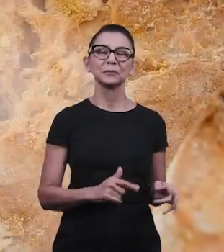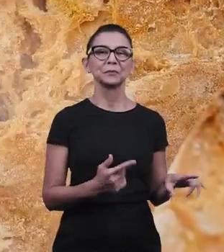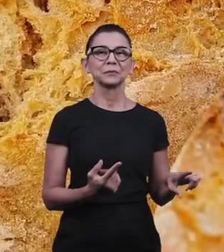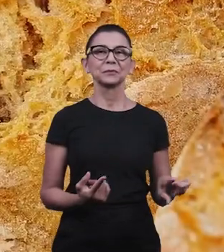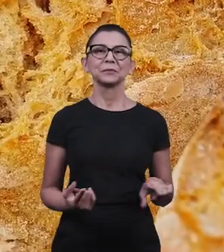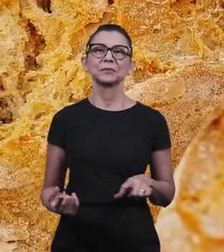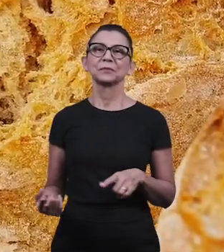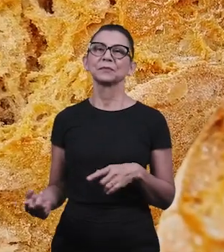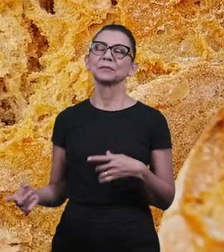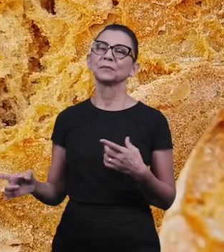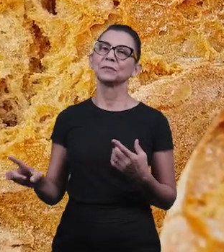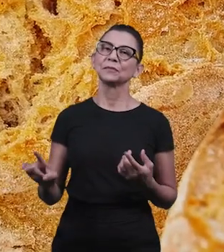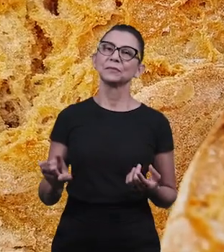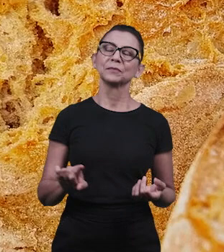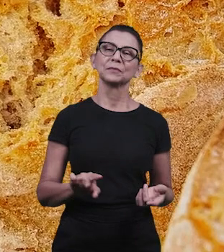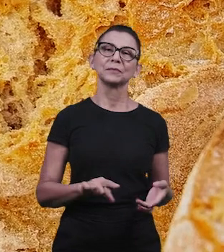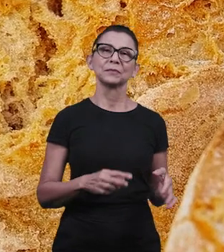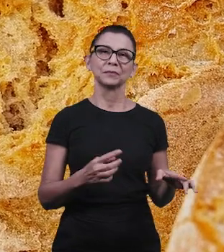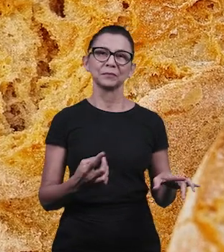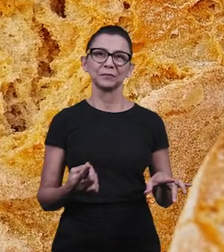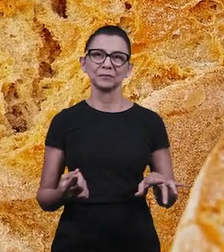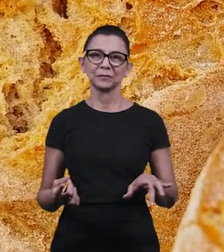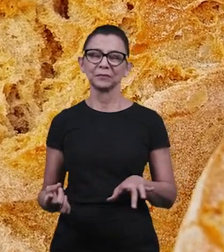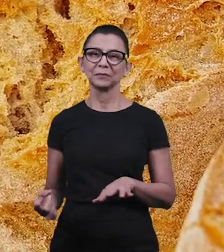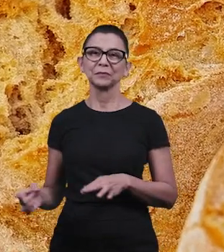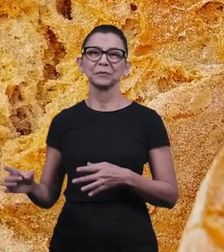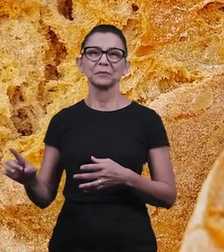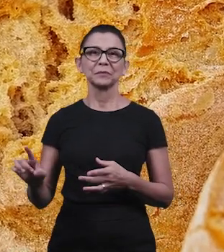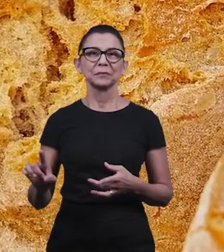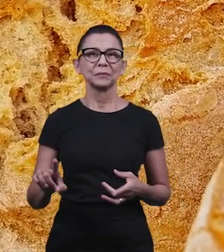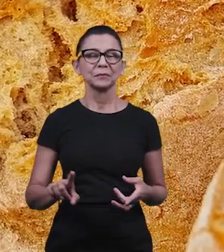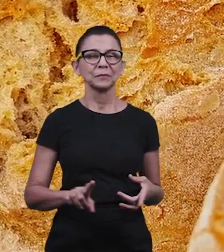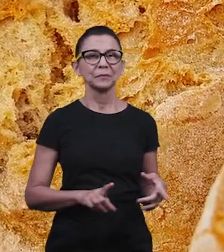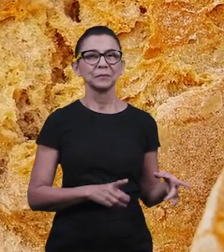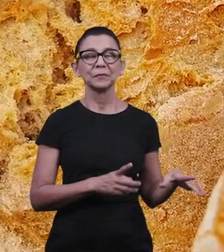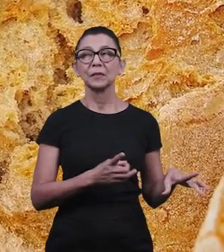Хлеб жизни, приди и накорми